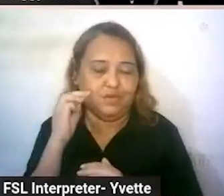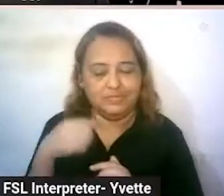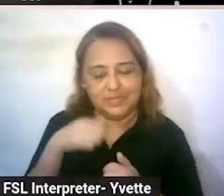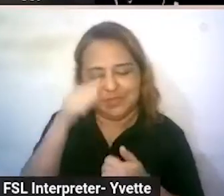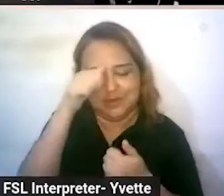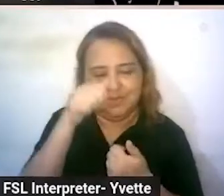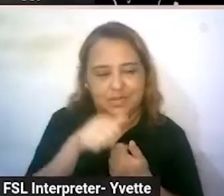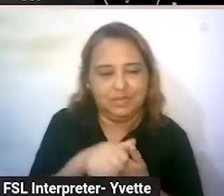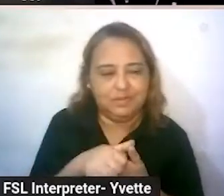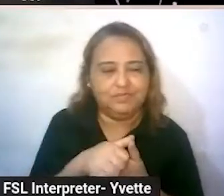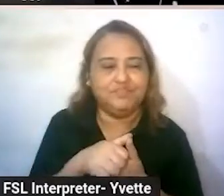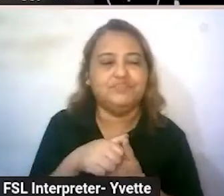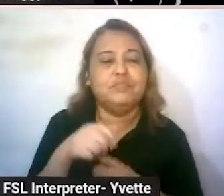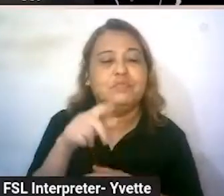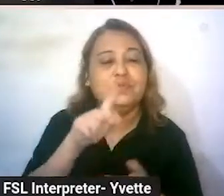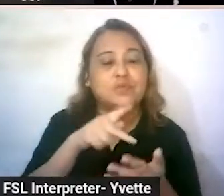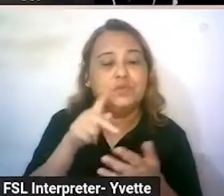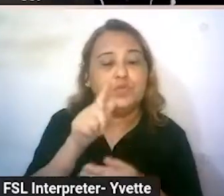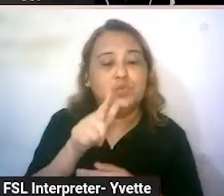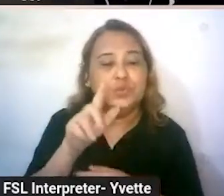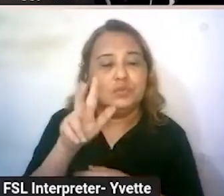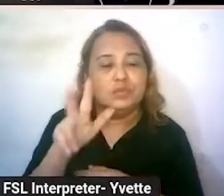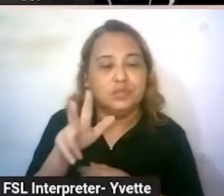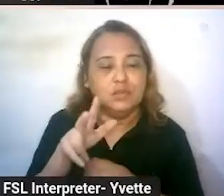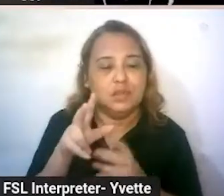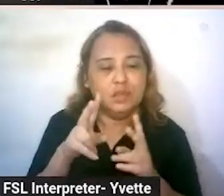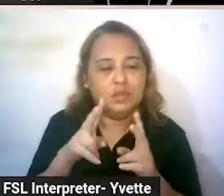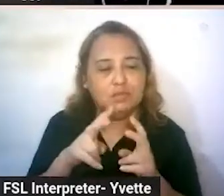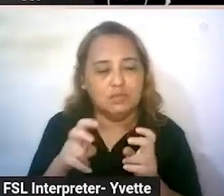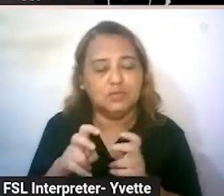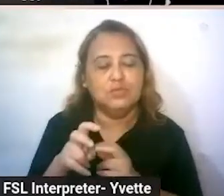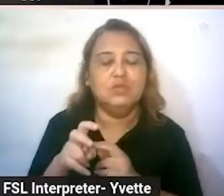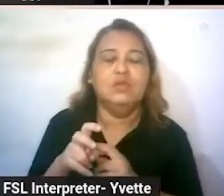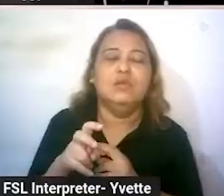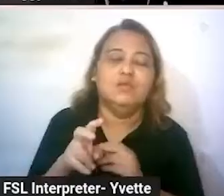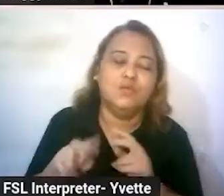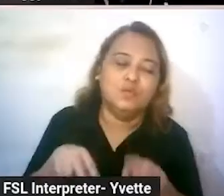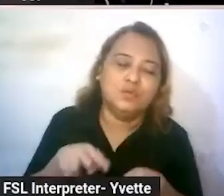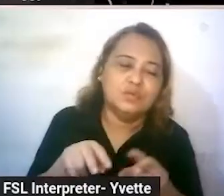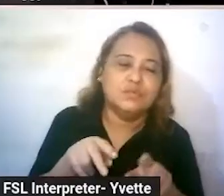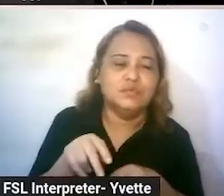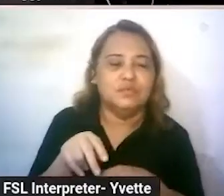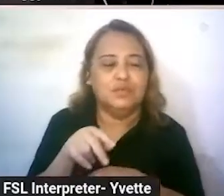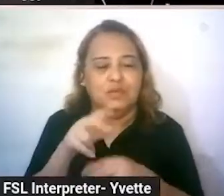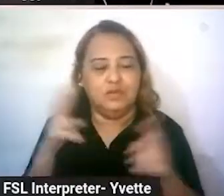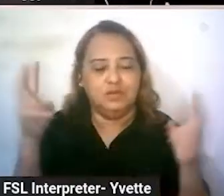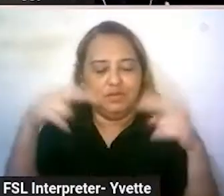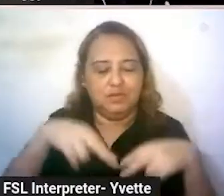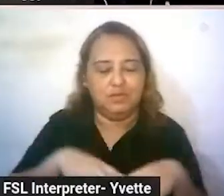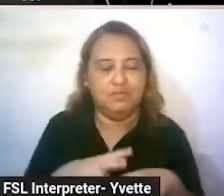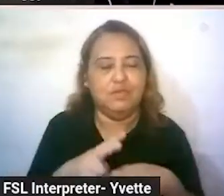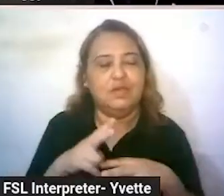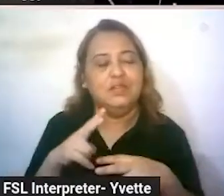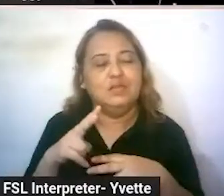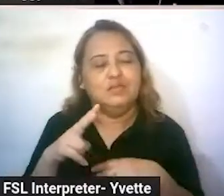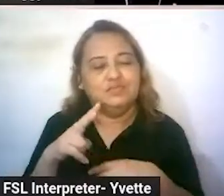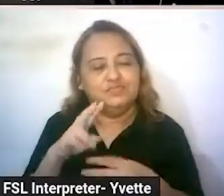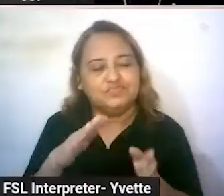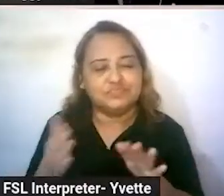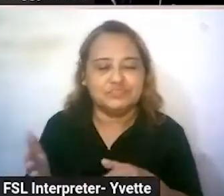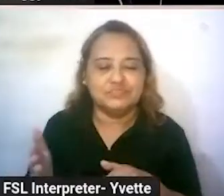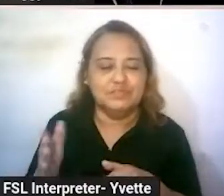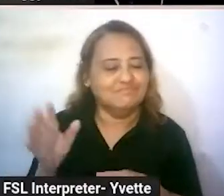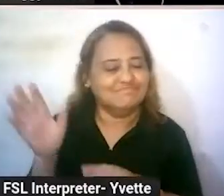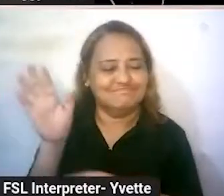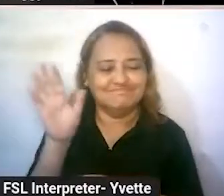of Psalms 23. Yung, even though I walk to the valley of the shadow of death, I will fear no evil. No, and